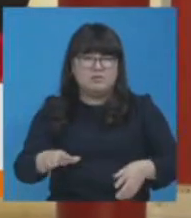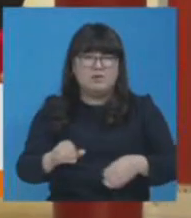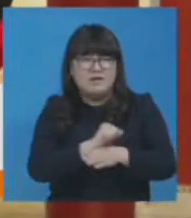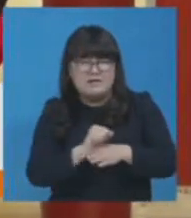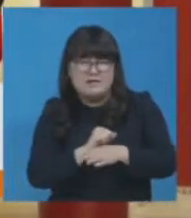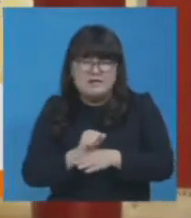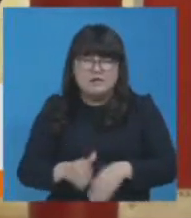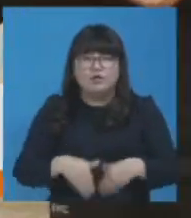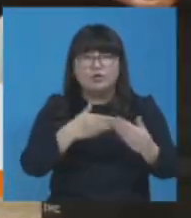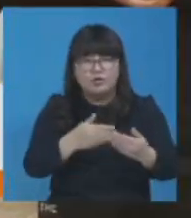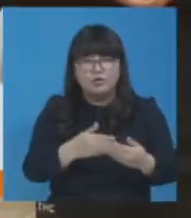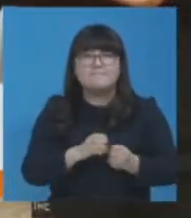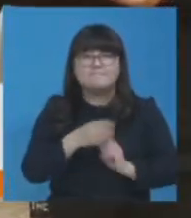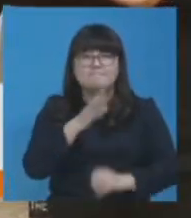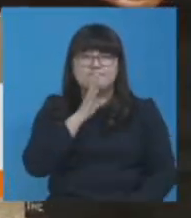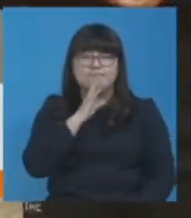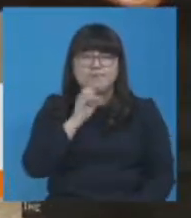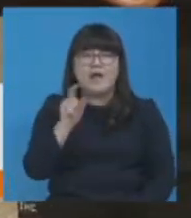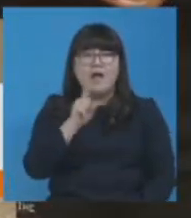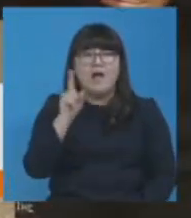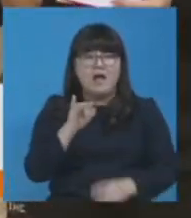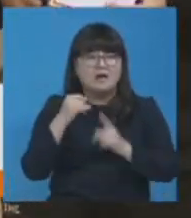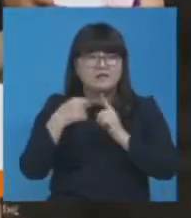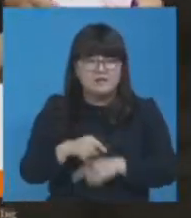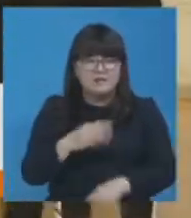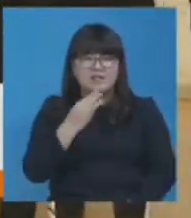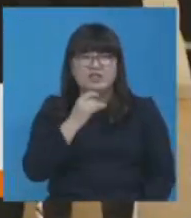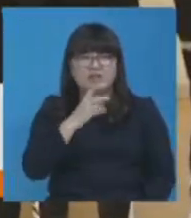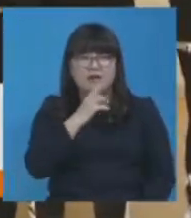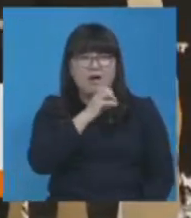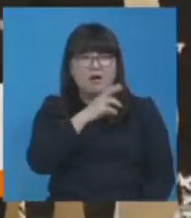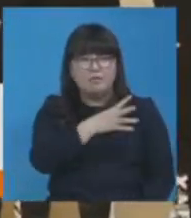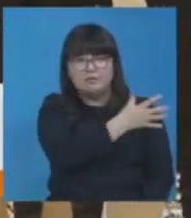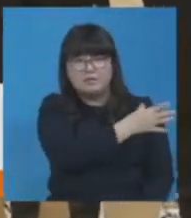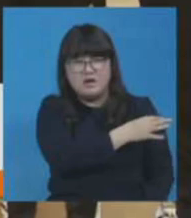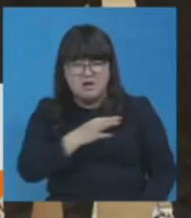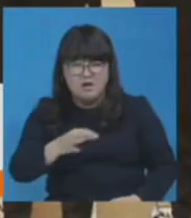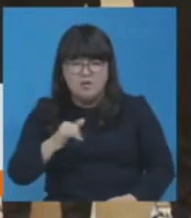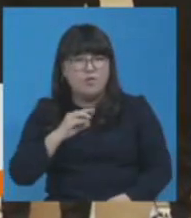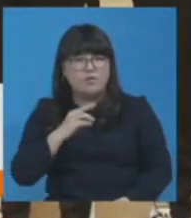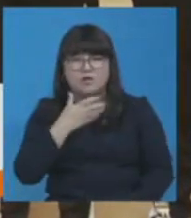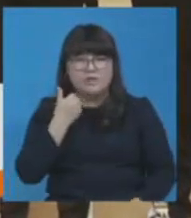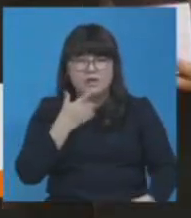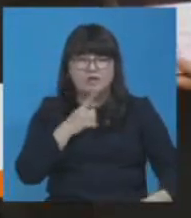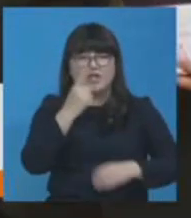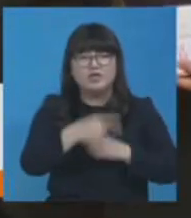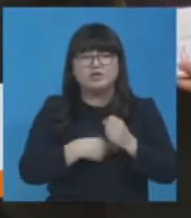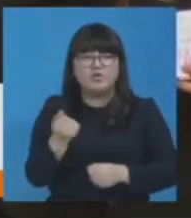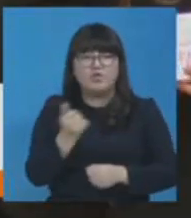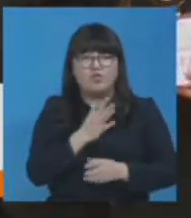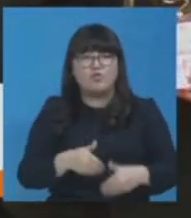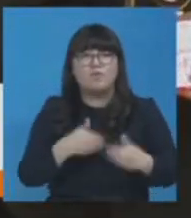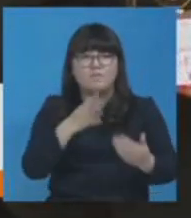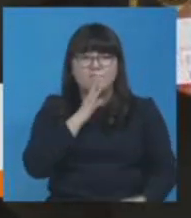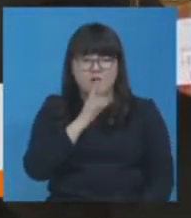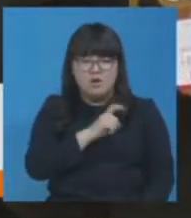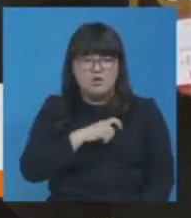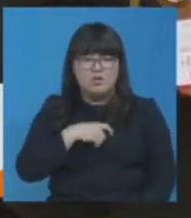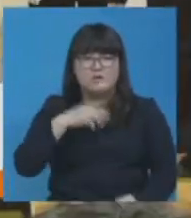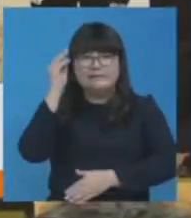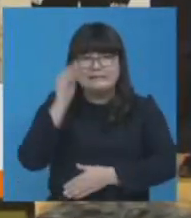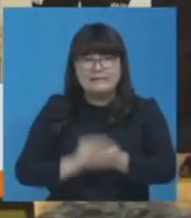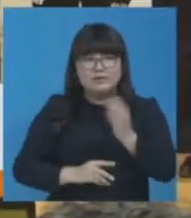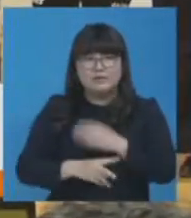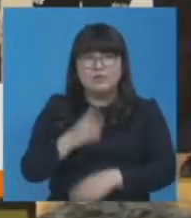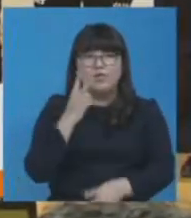ажлыг хийхээр болсон байна. Ингэхдээ Азийн үндсэн хэсгээс шилэн кабелийг утасгүй холбооны шилжилтээр 1 жил үн төлбөргийн хүргэх юм. Мөн хувь хүний орлогын албан